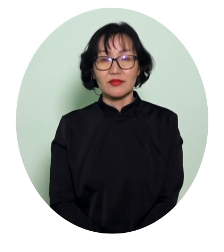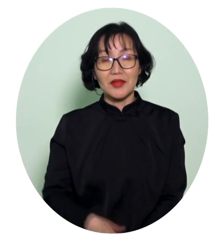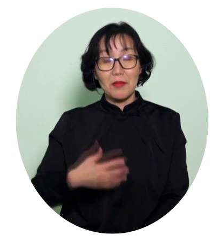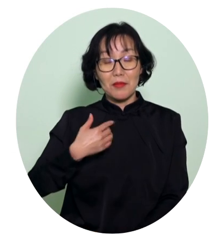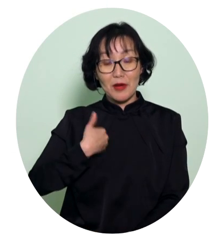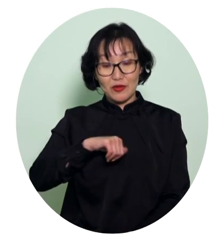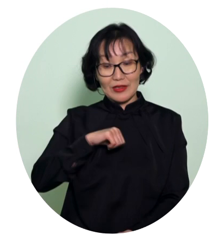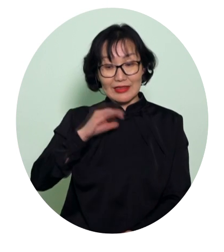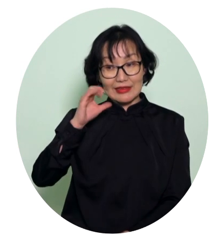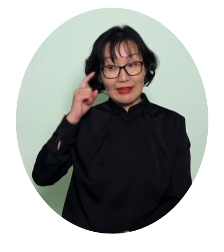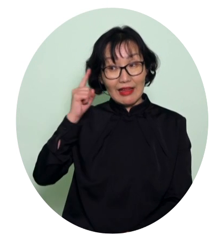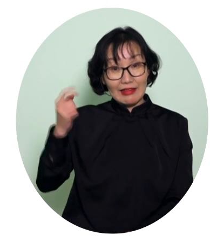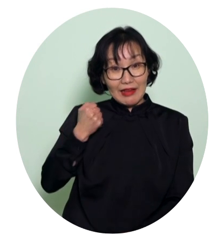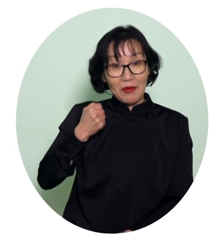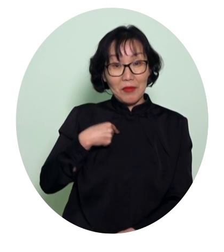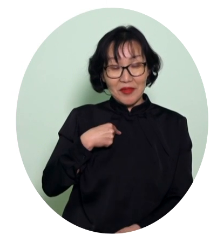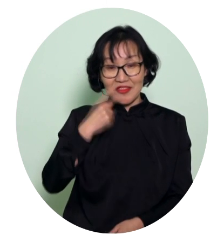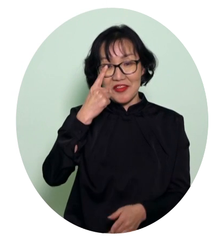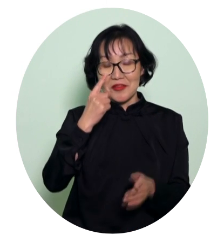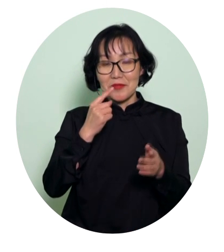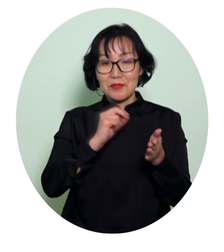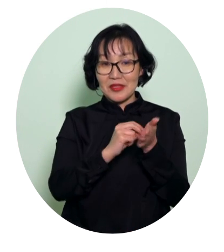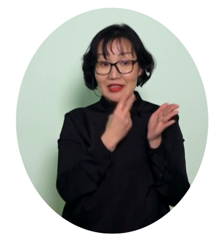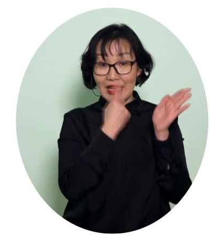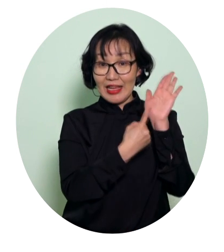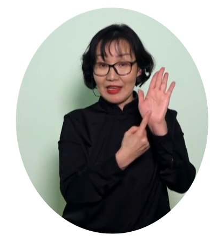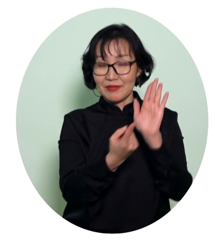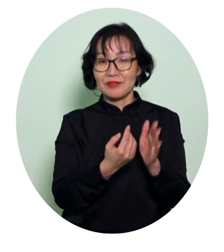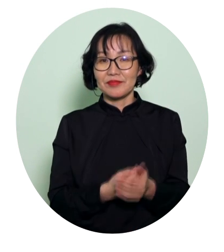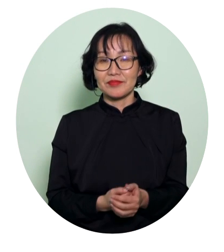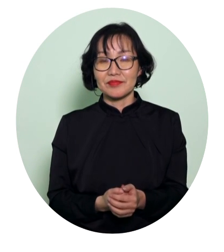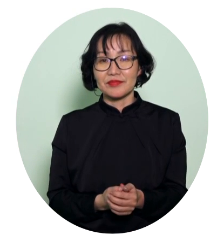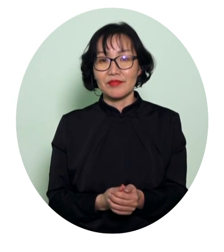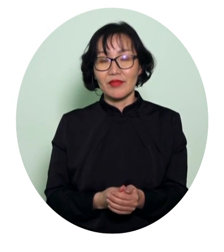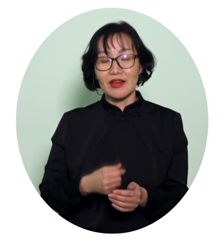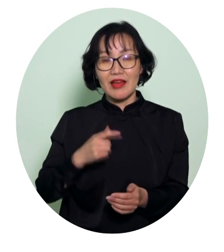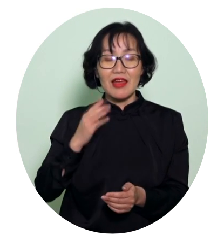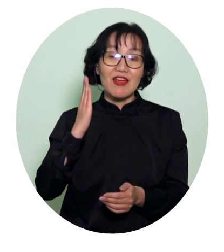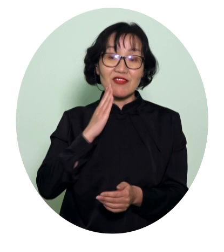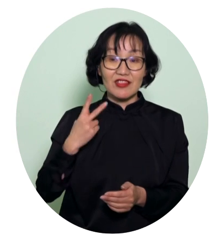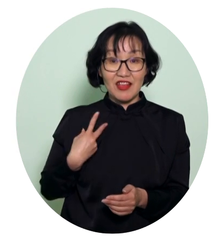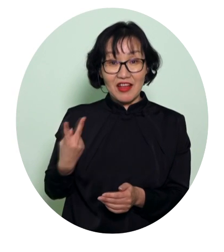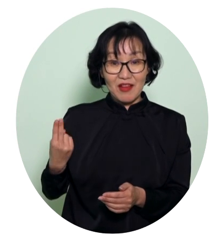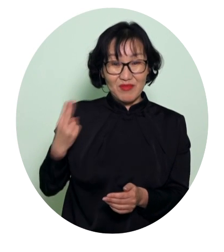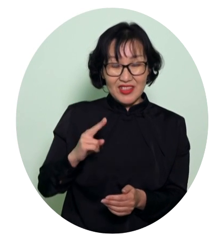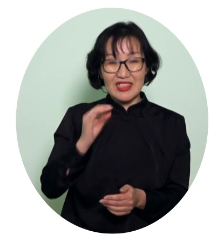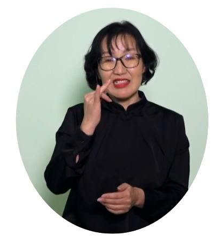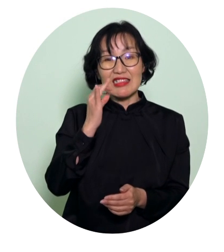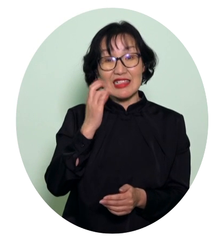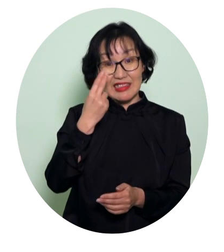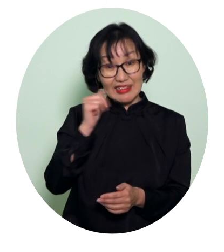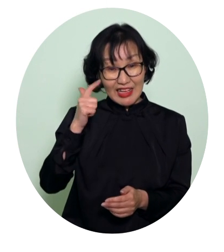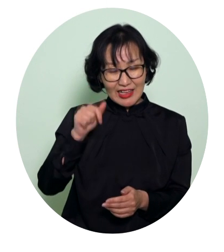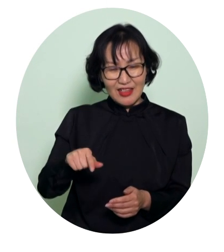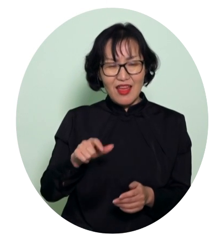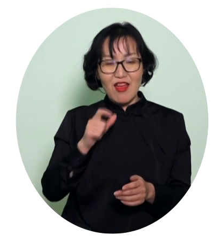Багш нь бас санаа авахаар нэг уламжийг бичсэн байна. За, ихтэйгээ ирсэн эсгэл даг. Их